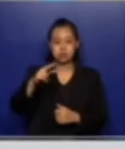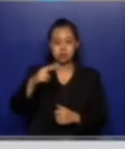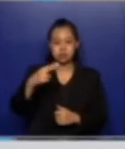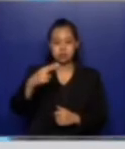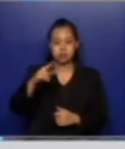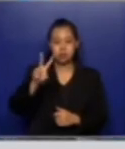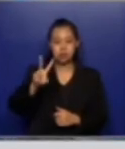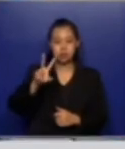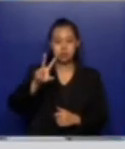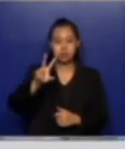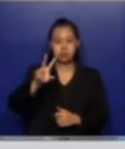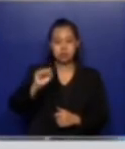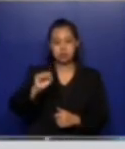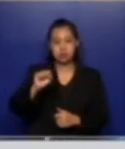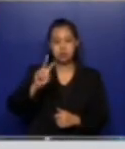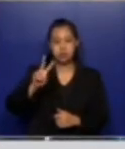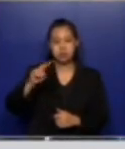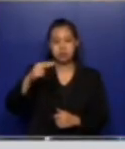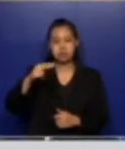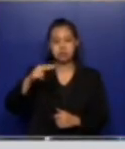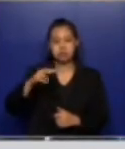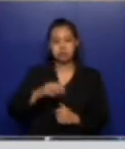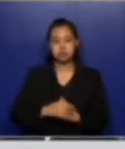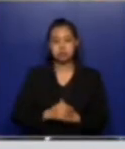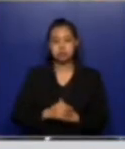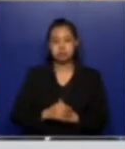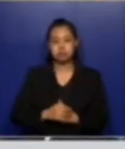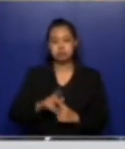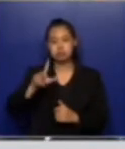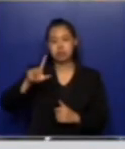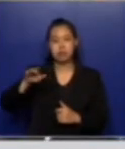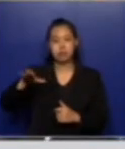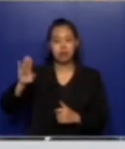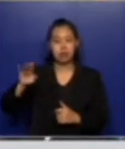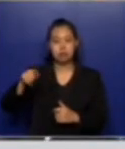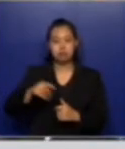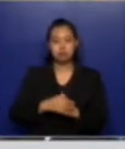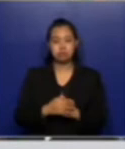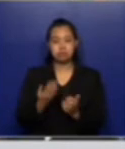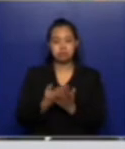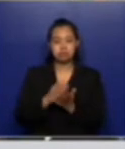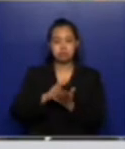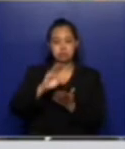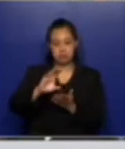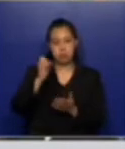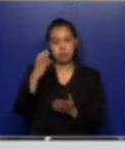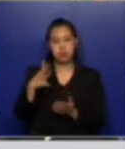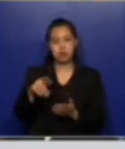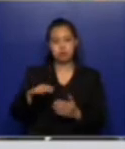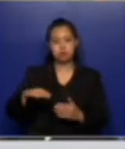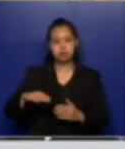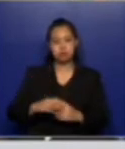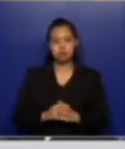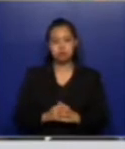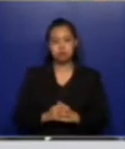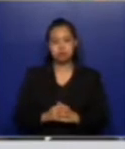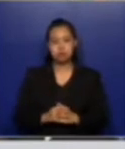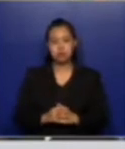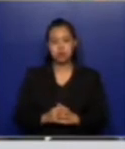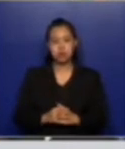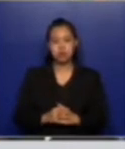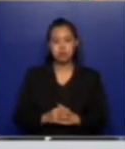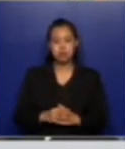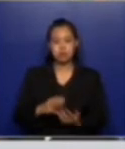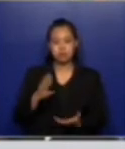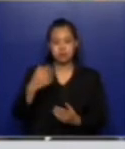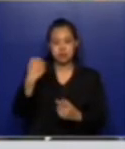223,463 ล้านเศษเป็นงบที่มากพอสมควรนะครับมากกว่า10กระทรวงรวมกันนะครับ